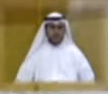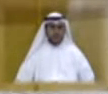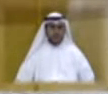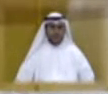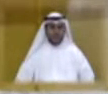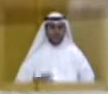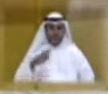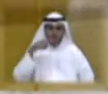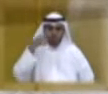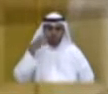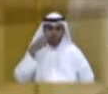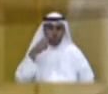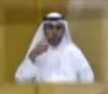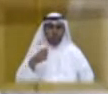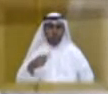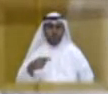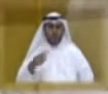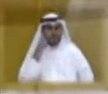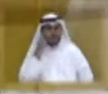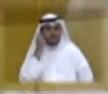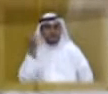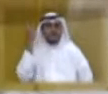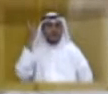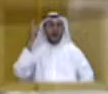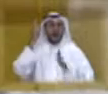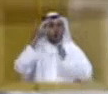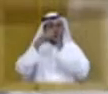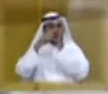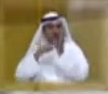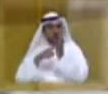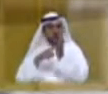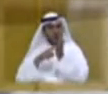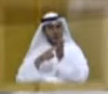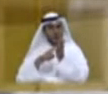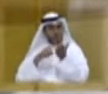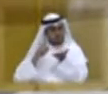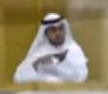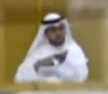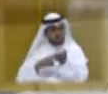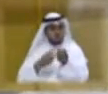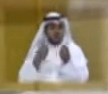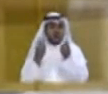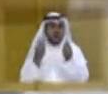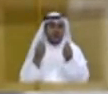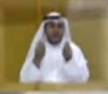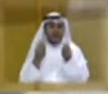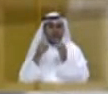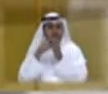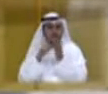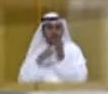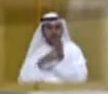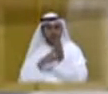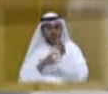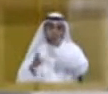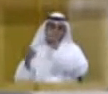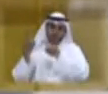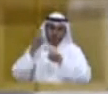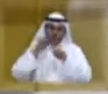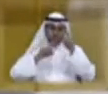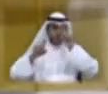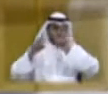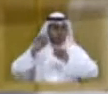مجرد اقتراح قانون بيقدمونه، ولكن تناقشنا وياهم